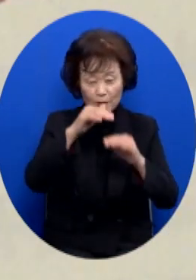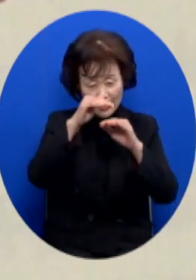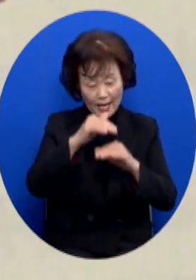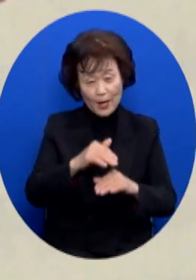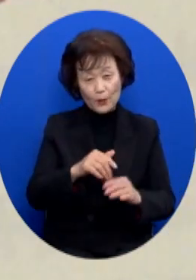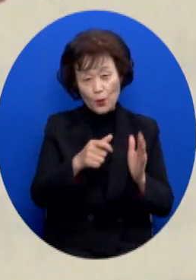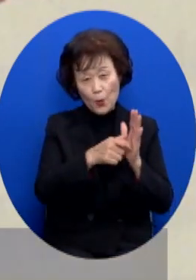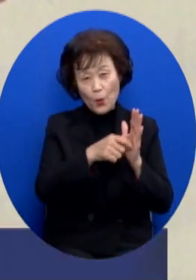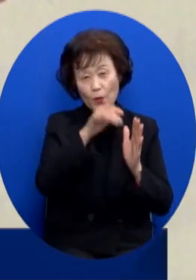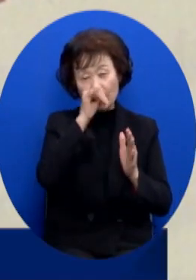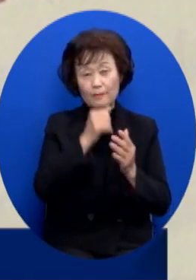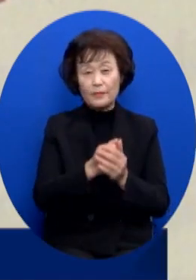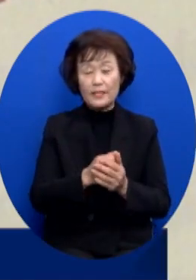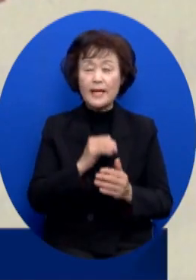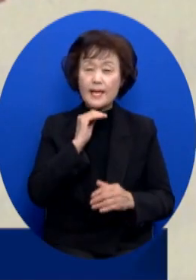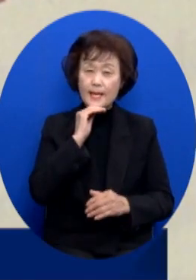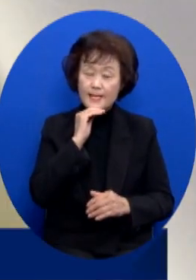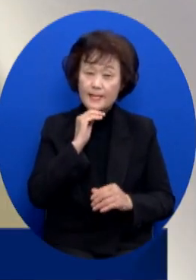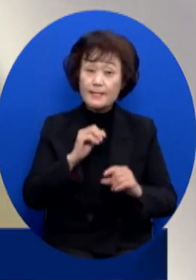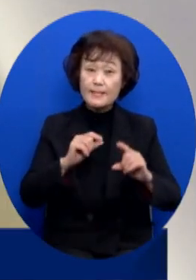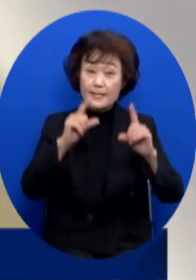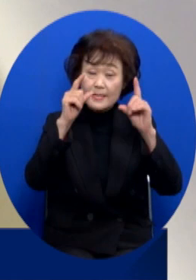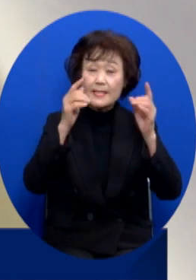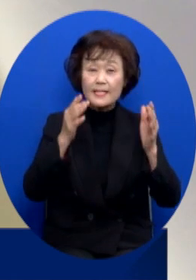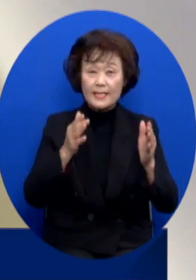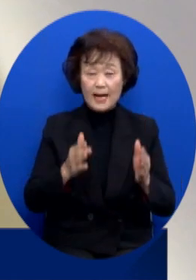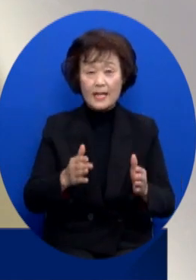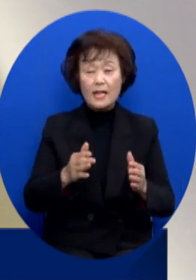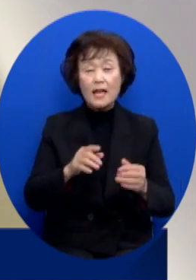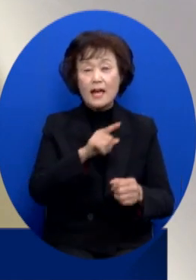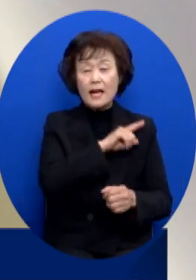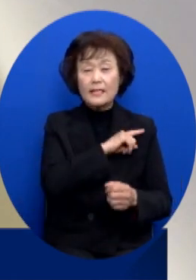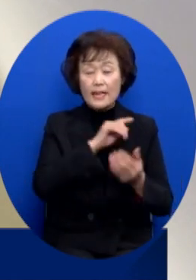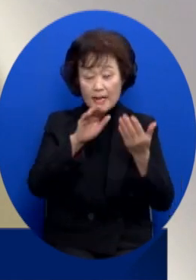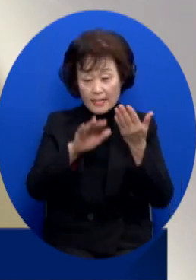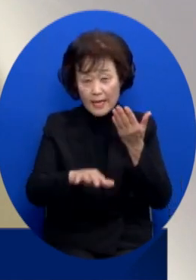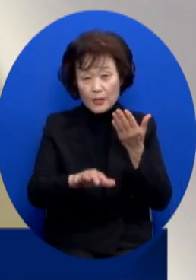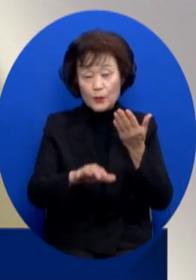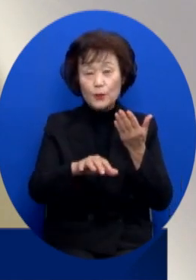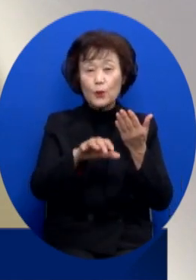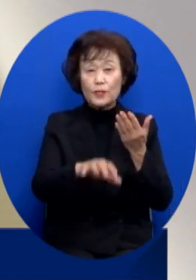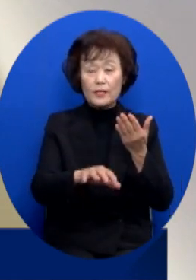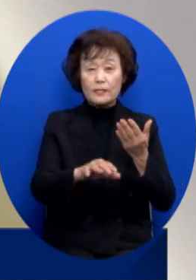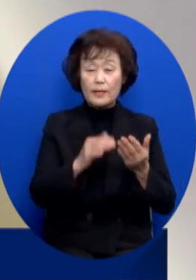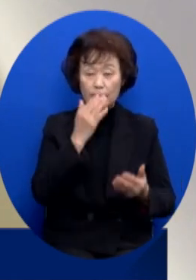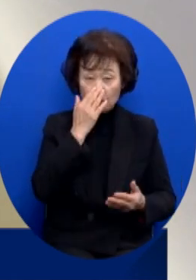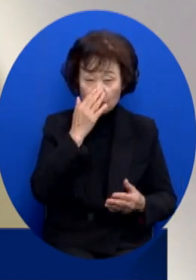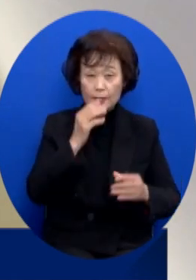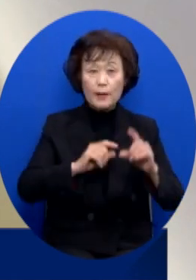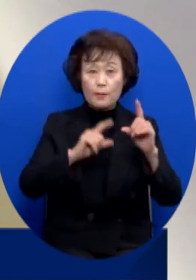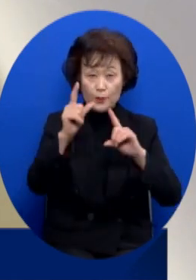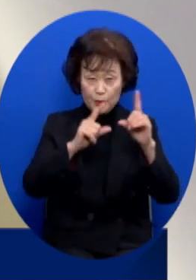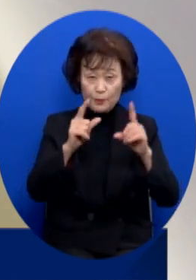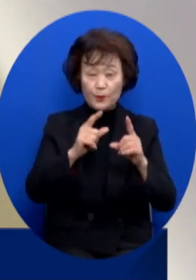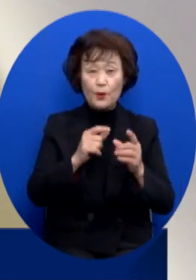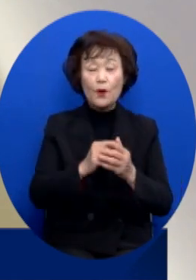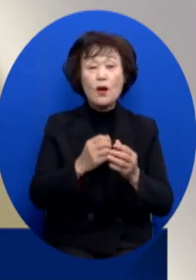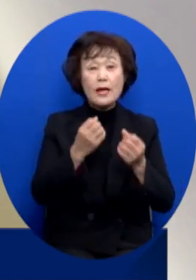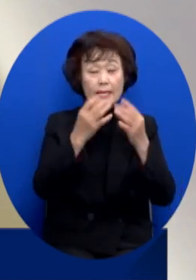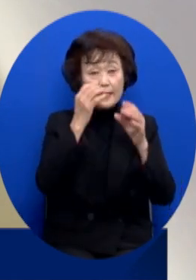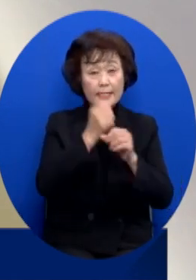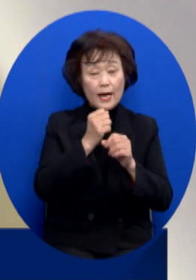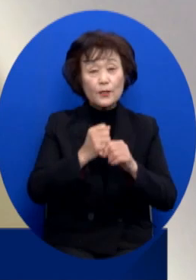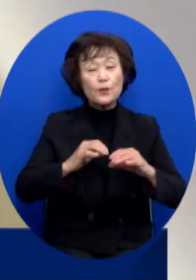있습니다 대림절 기간에 가장 낮은 자리에서 묵묵하게 알아주는 것도 없는데이 창조세계를